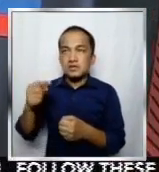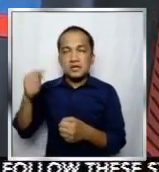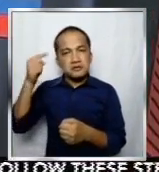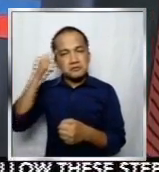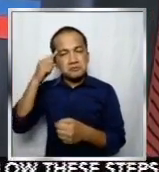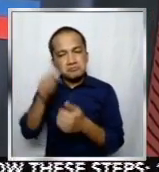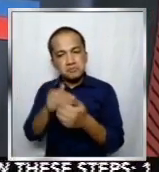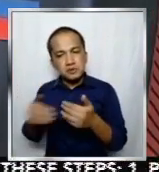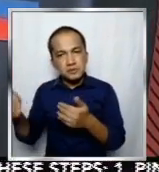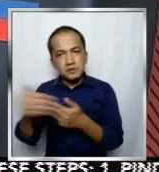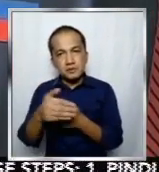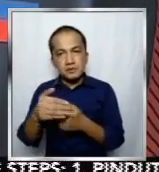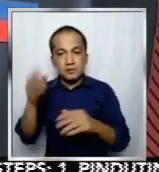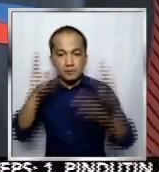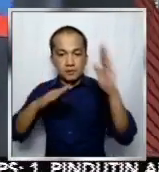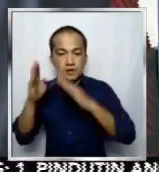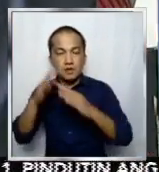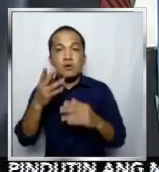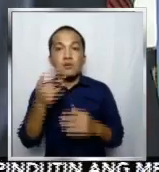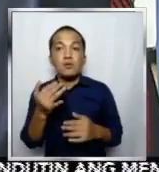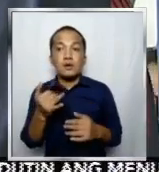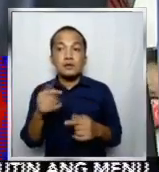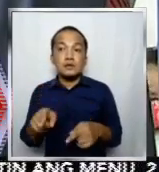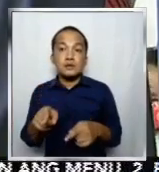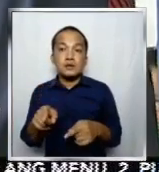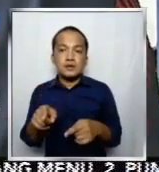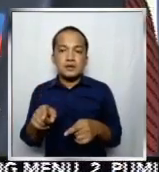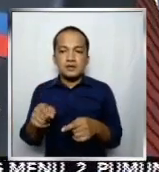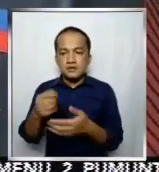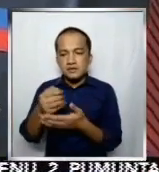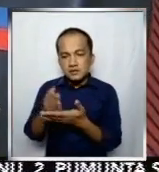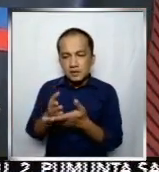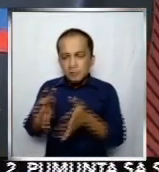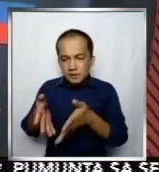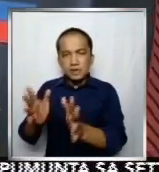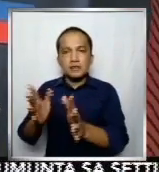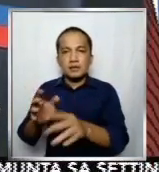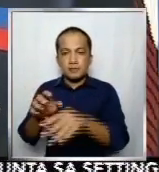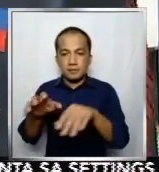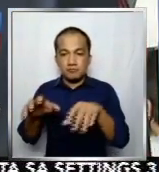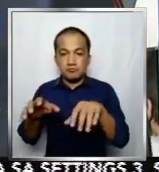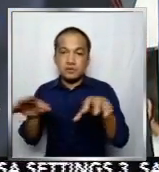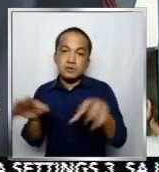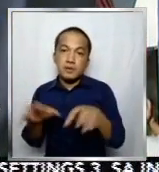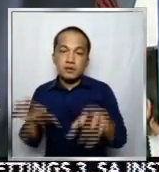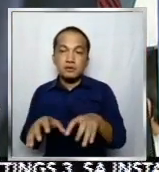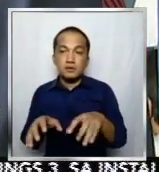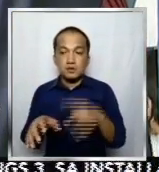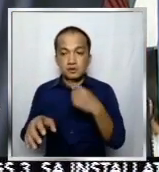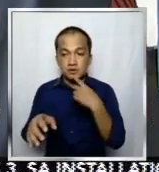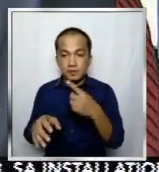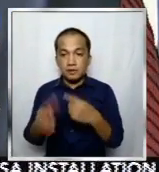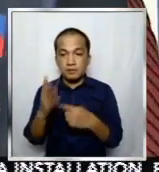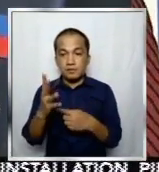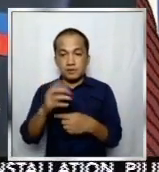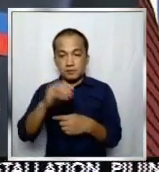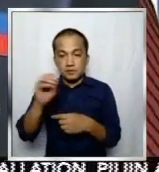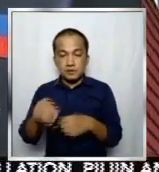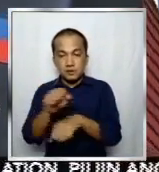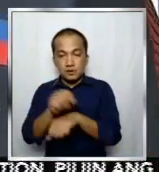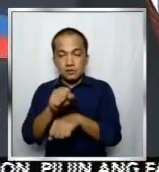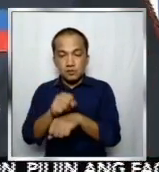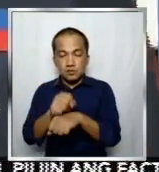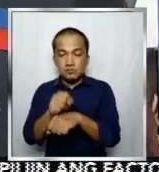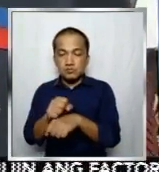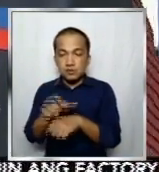dahil nga may ilan ng pinayagan na makapagtrabaho, no? Actually sinasabi 50% nga na ng workforce ng ilang mga